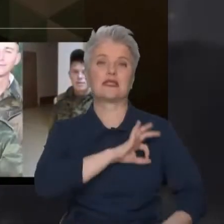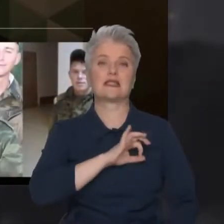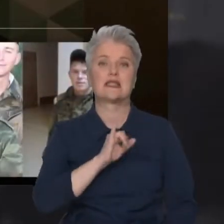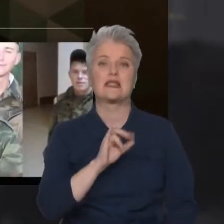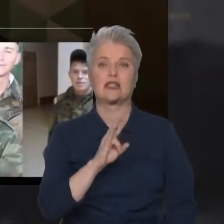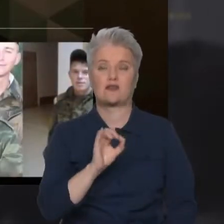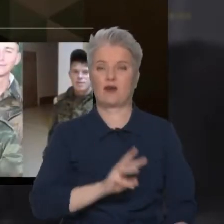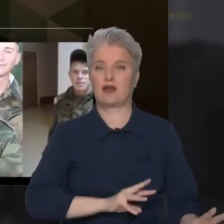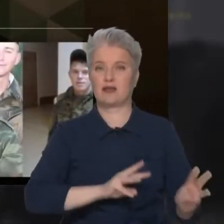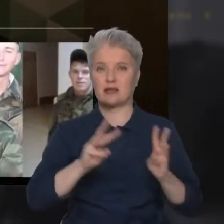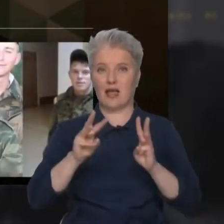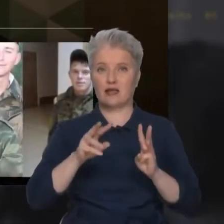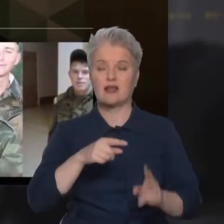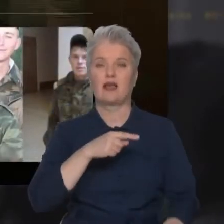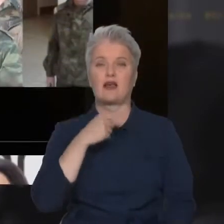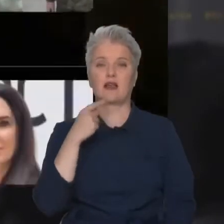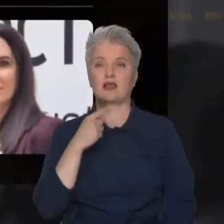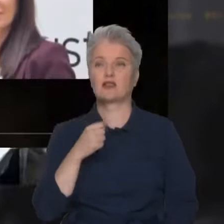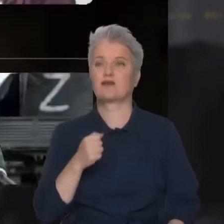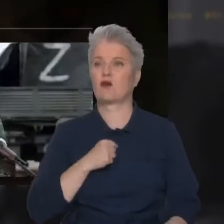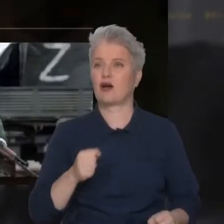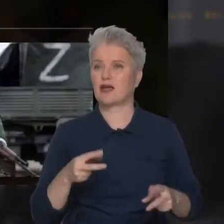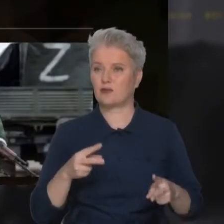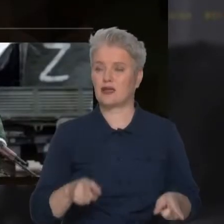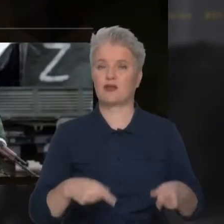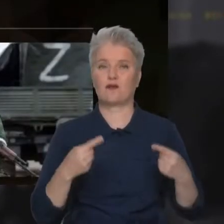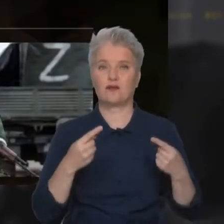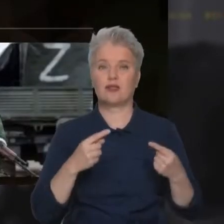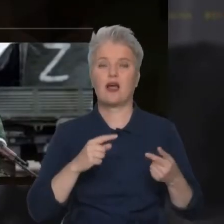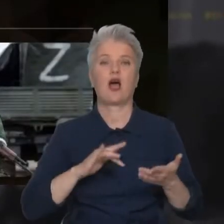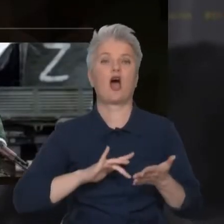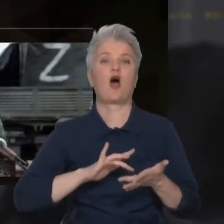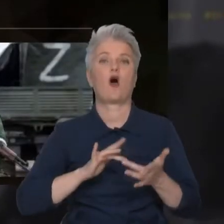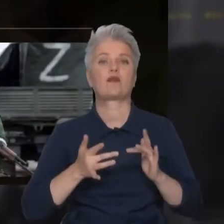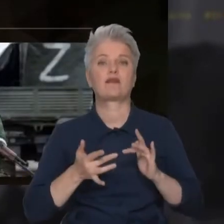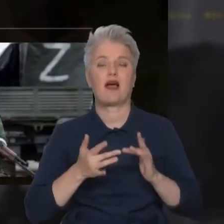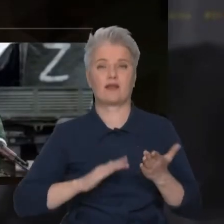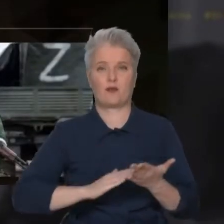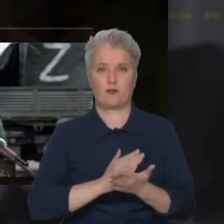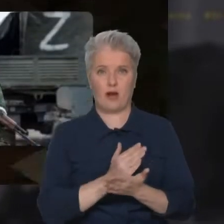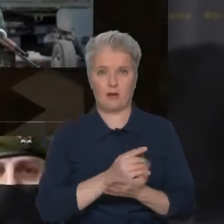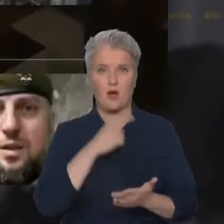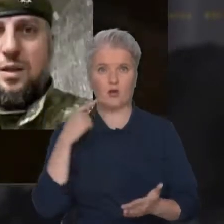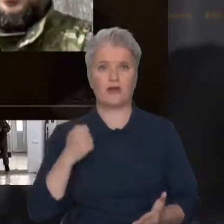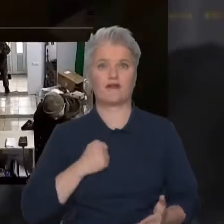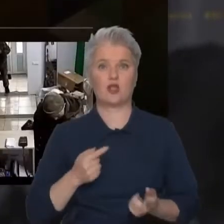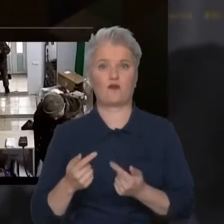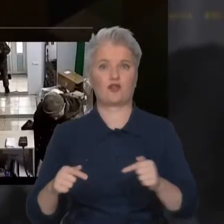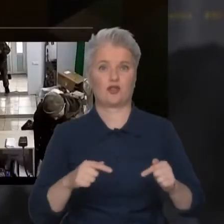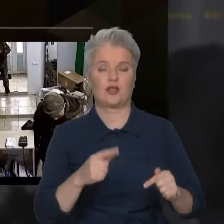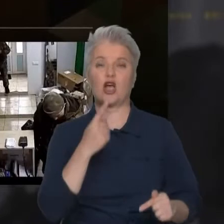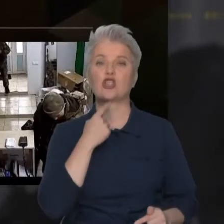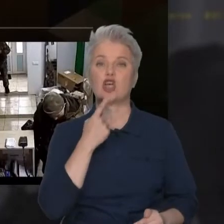На сайті Russian War Criminals створили інтерактивну онлайн-мапу російських військових частин. Червоним виділені ті,